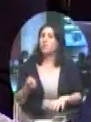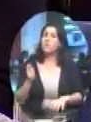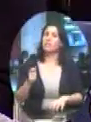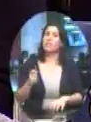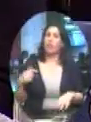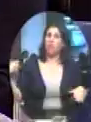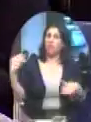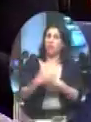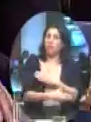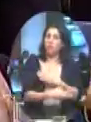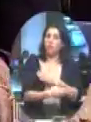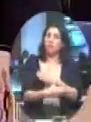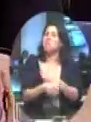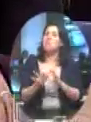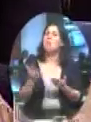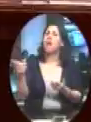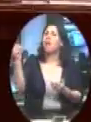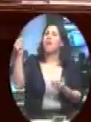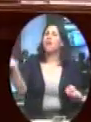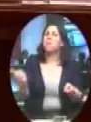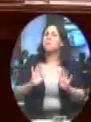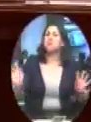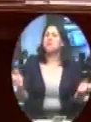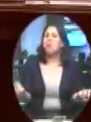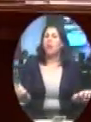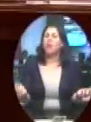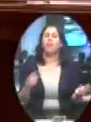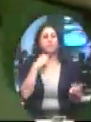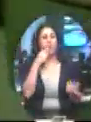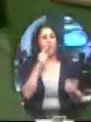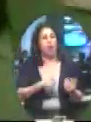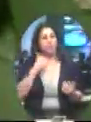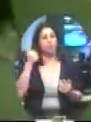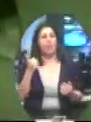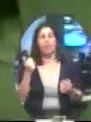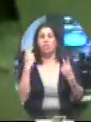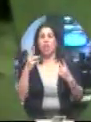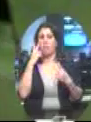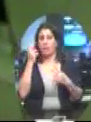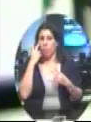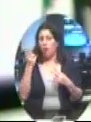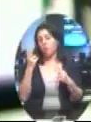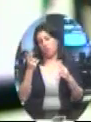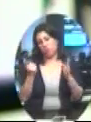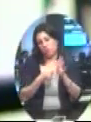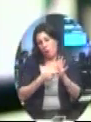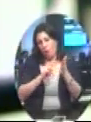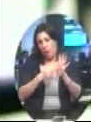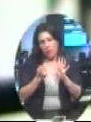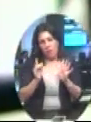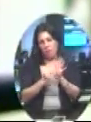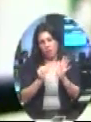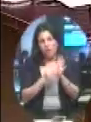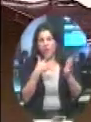כשהם נכנסים, למה גם הם לא עוברים חיפוש? לטענת השר ארדן, עיקר הביקורים נעשים ממניעים פוליטיים ולא כדי לבחון את